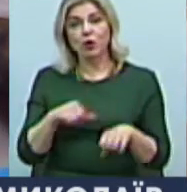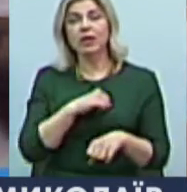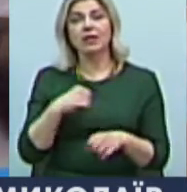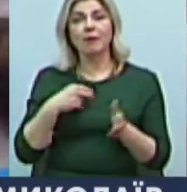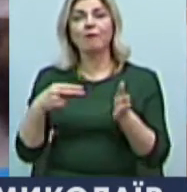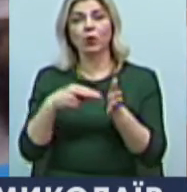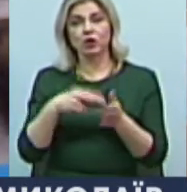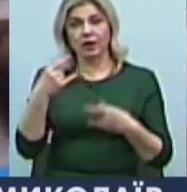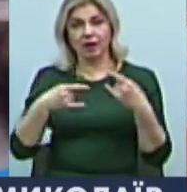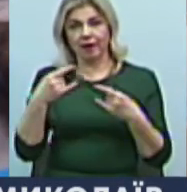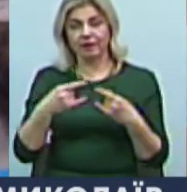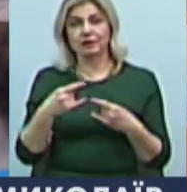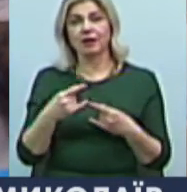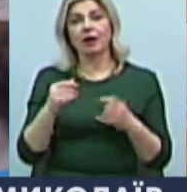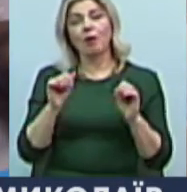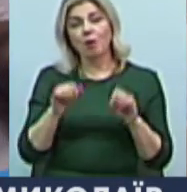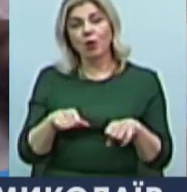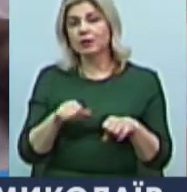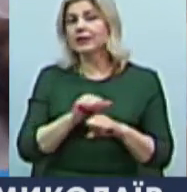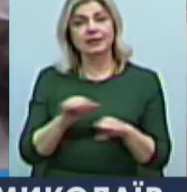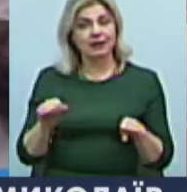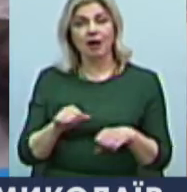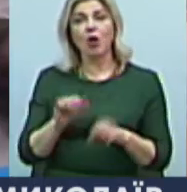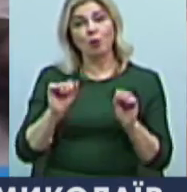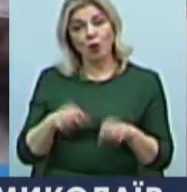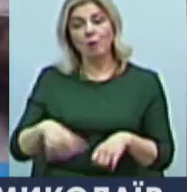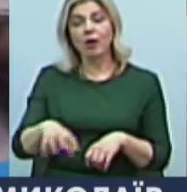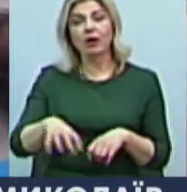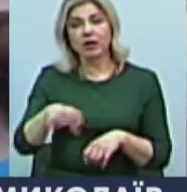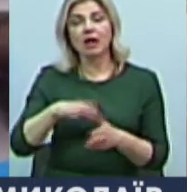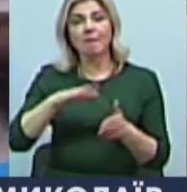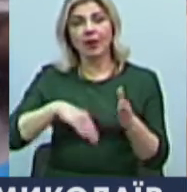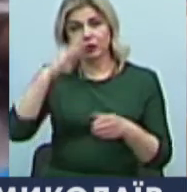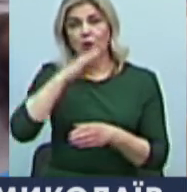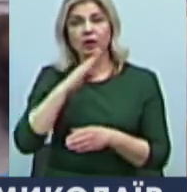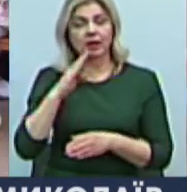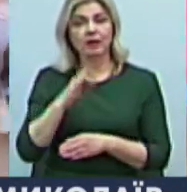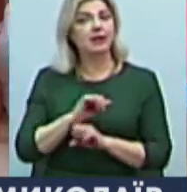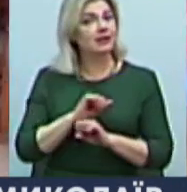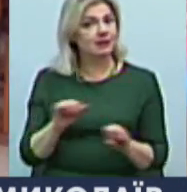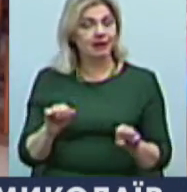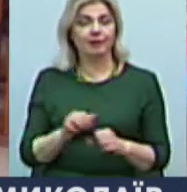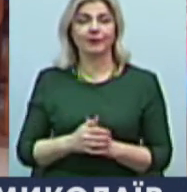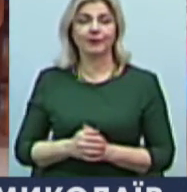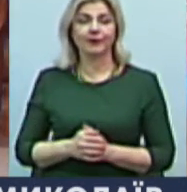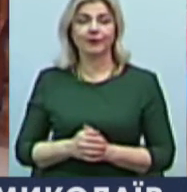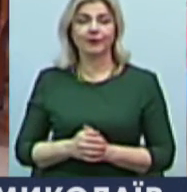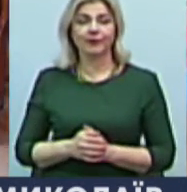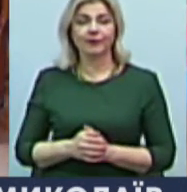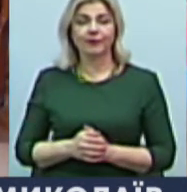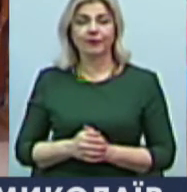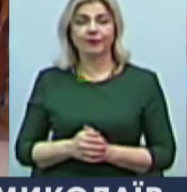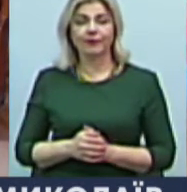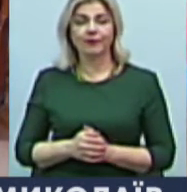Ні! Можно самому пылесосить без родителей? Нет. А можно в одну резерву